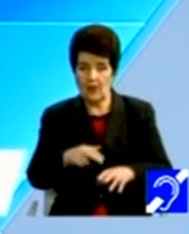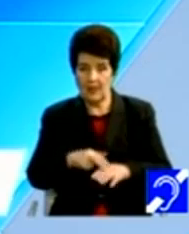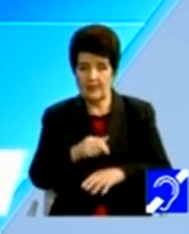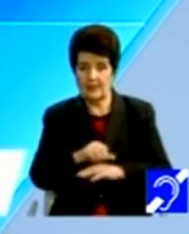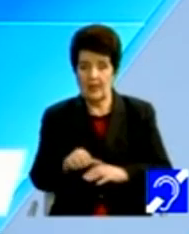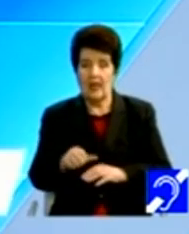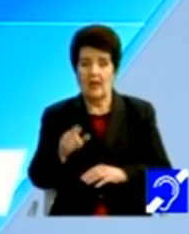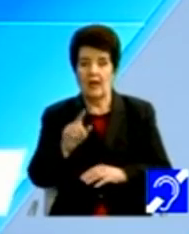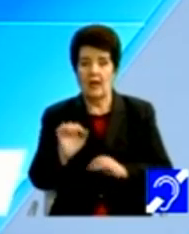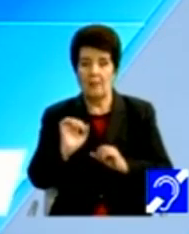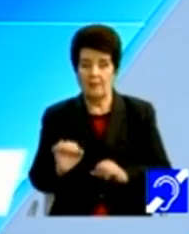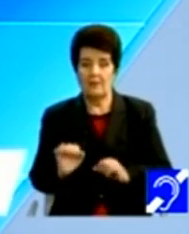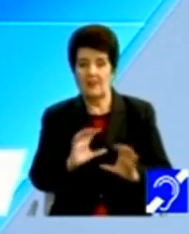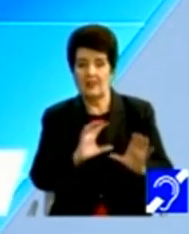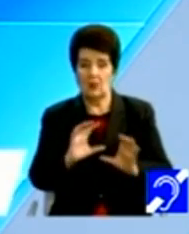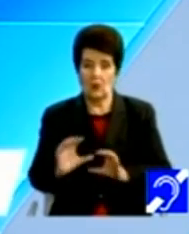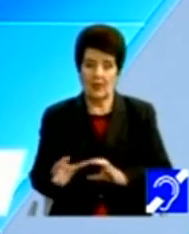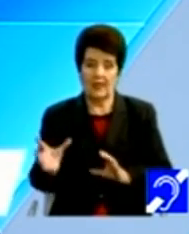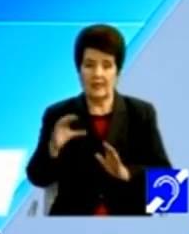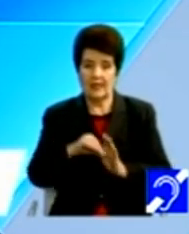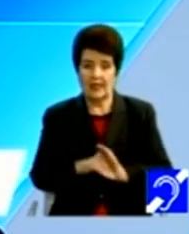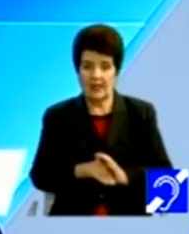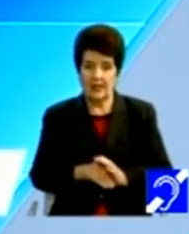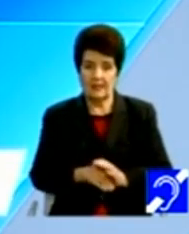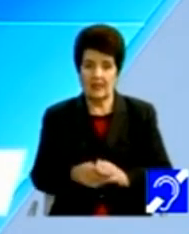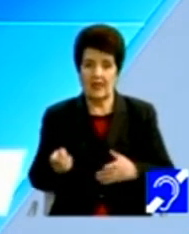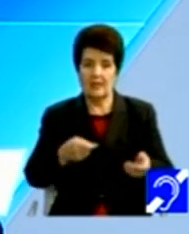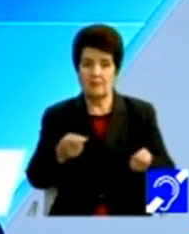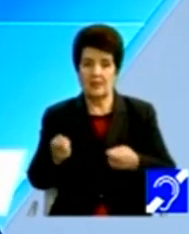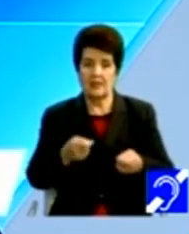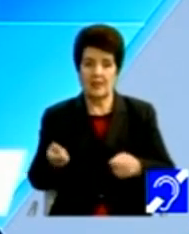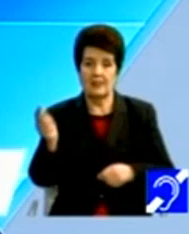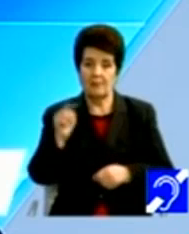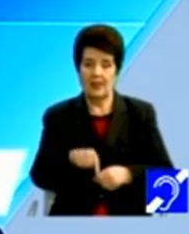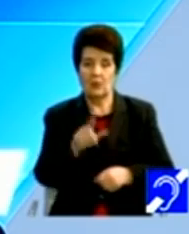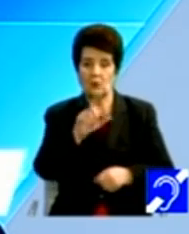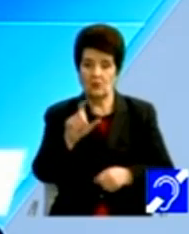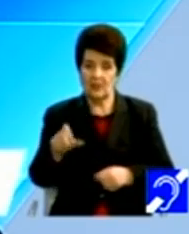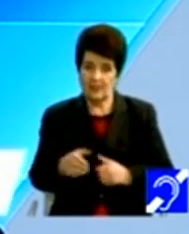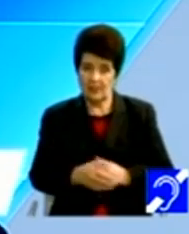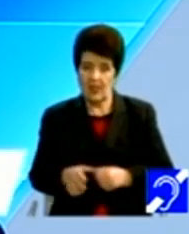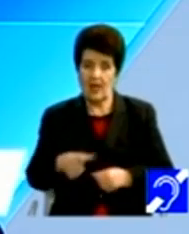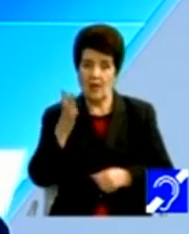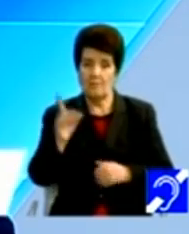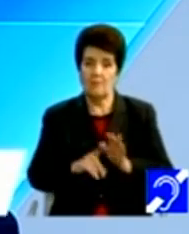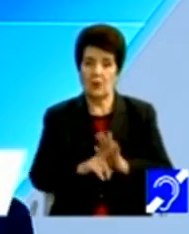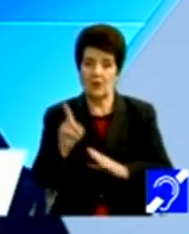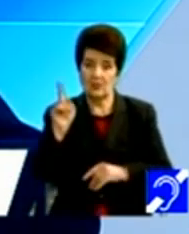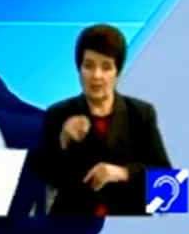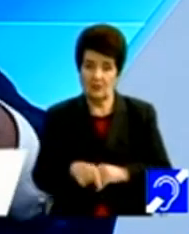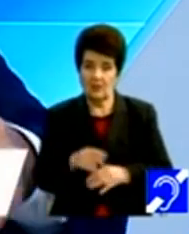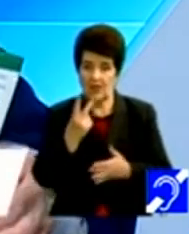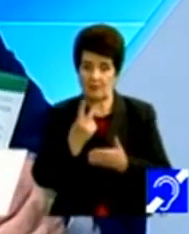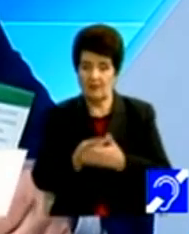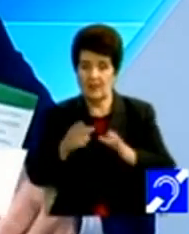externă, apărare, securitate și reintegrare și administrație pentru cetățeni. Am pornit de la aceste